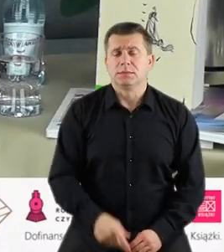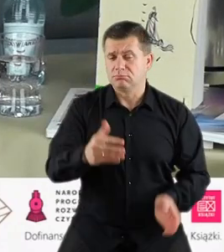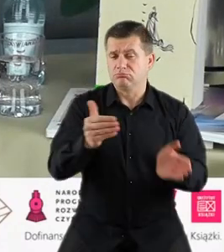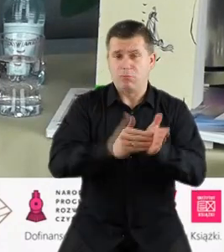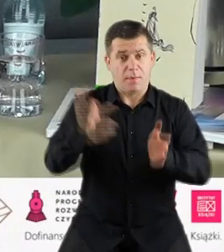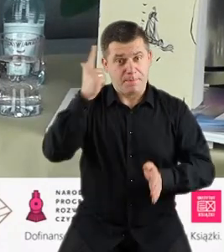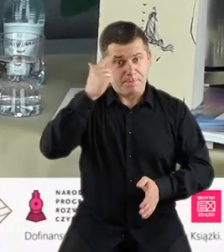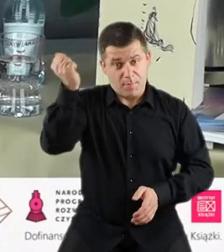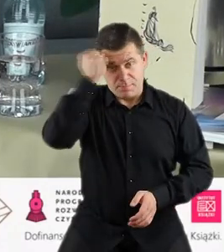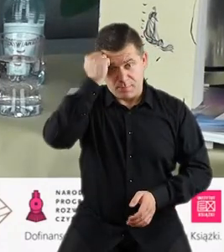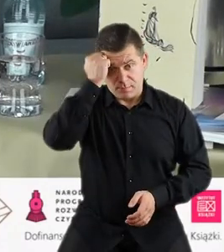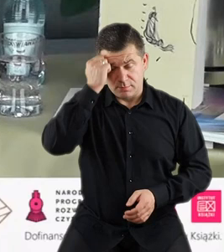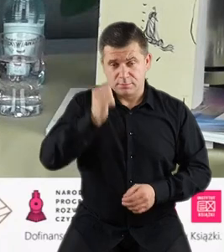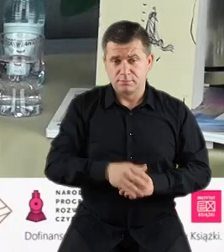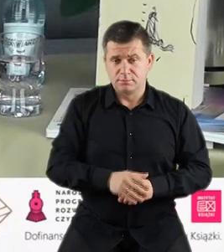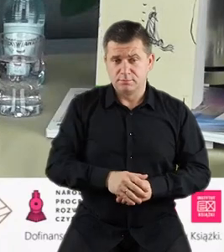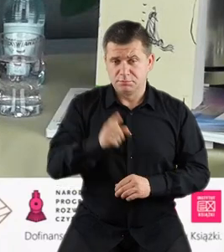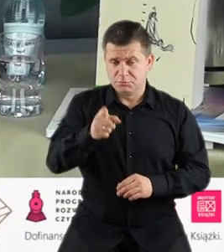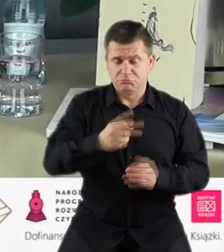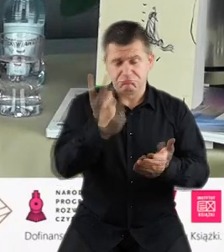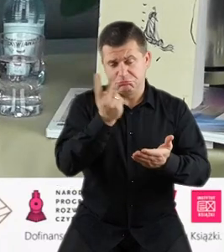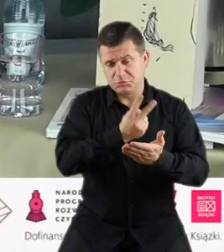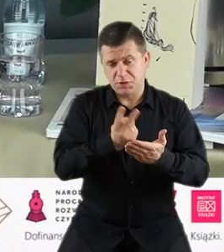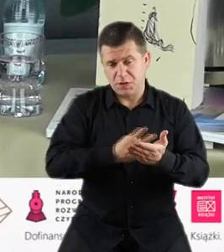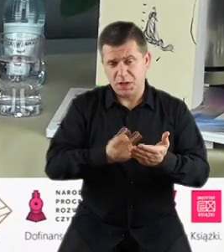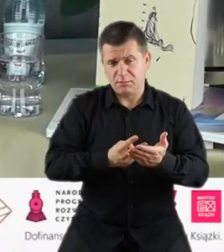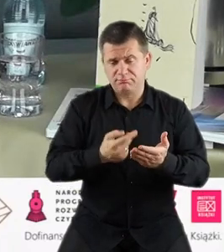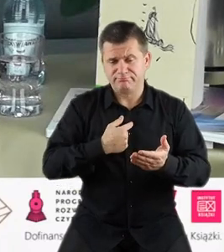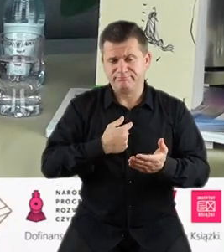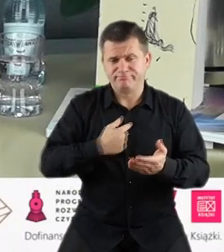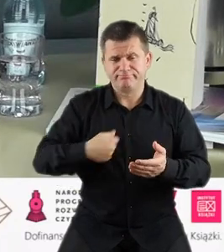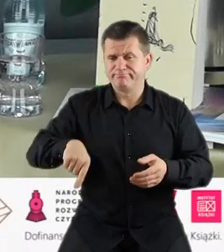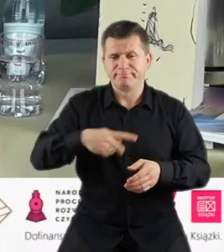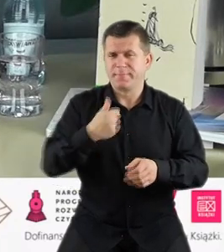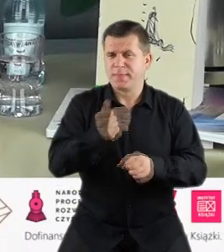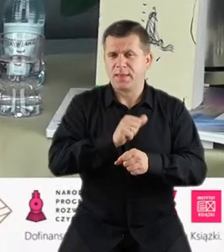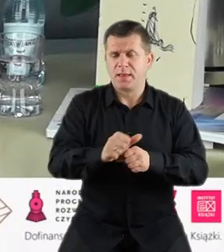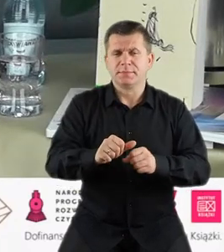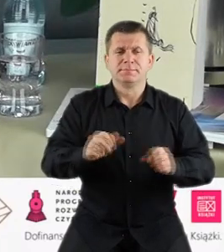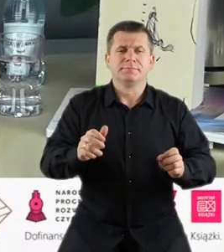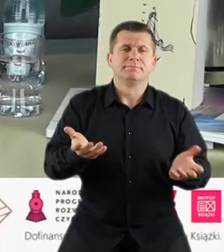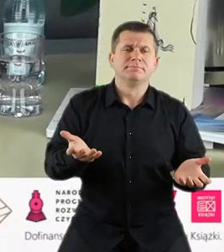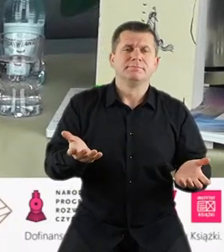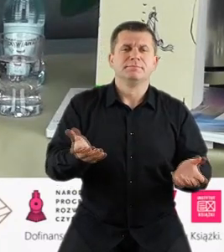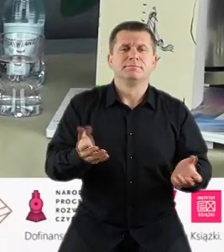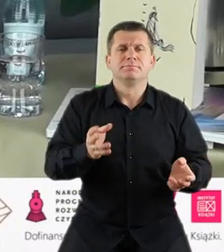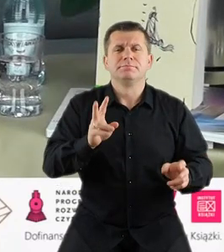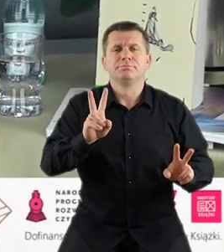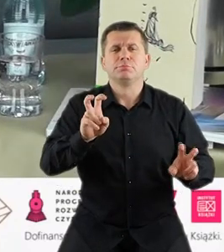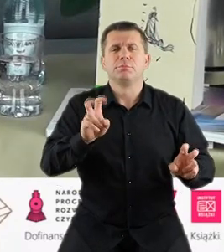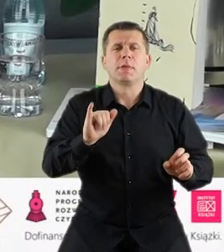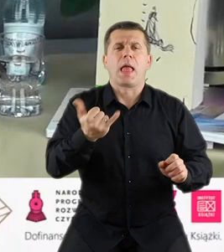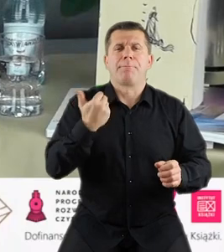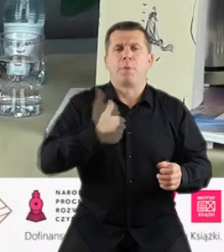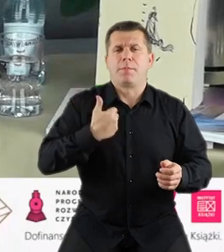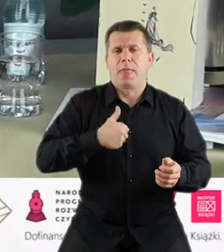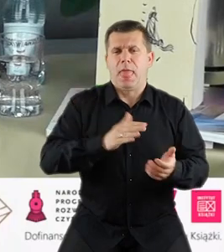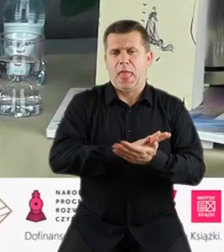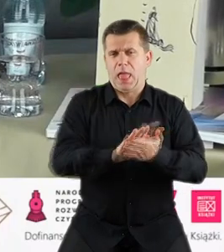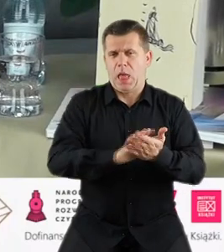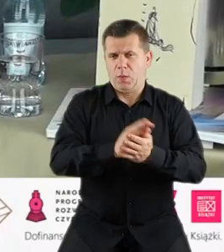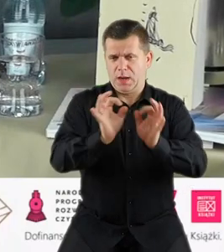I pamiętajmy, że też będąc czytelnikami nie jesteśmy ludźmi jak biała kartka,